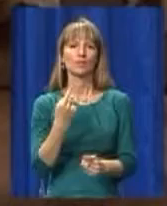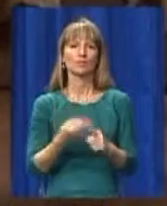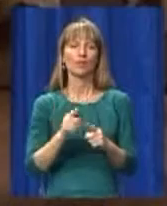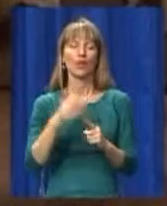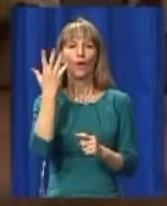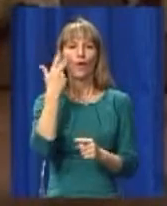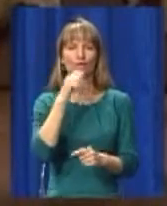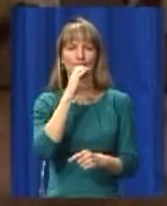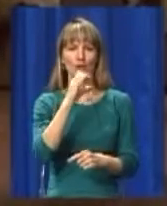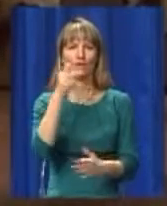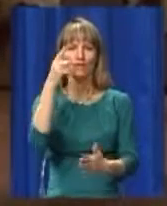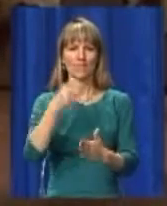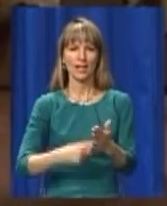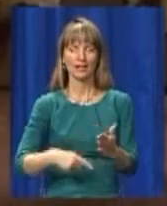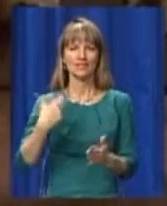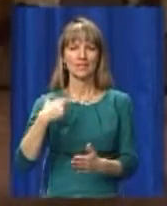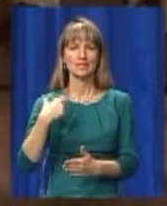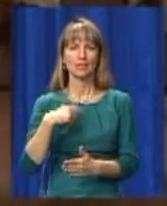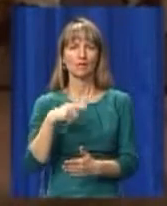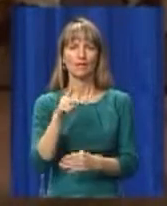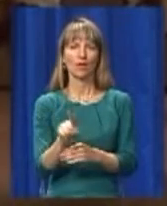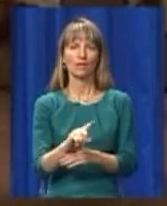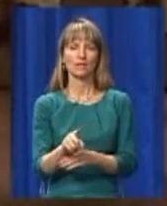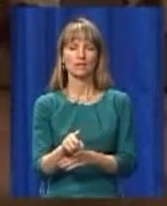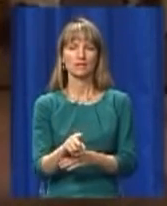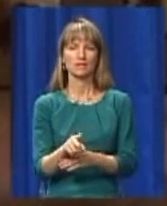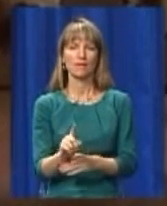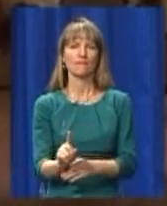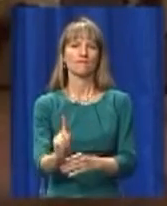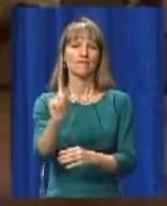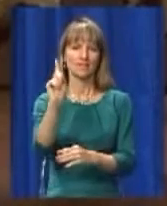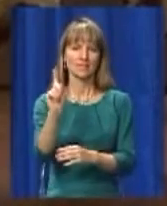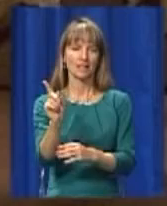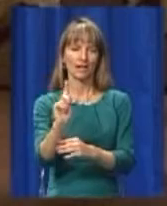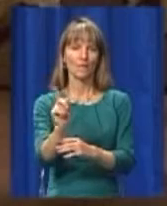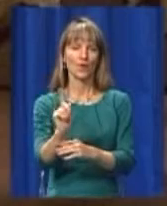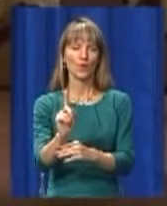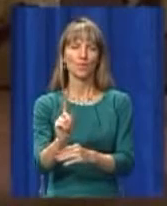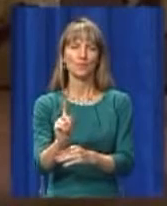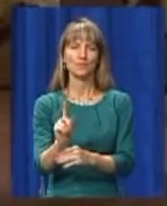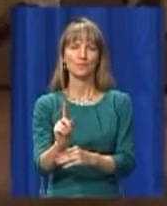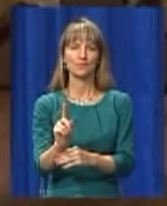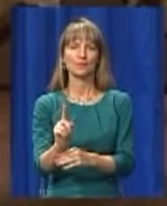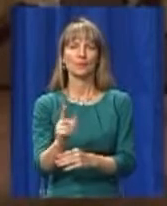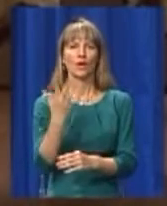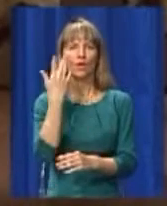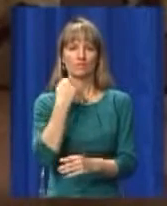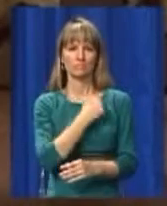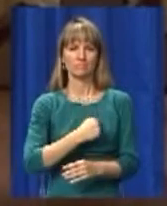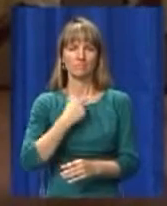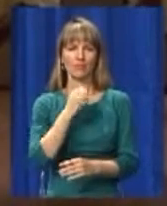коли вовк впевнений у собі, то його хвіст високо піднятий вгору. Розлючений